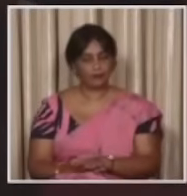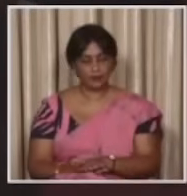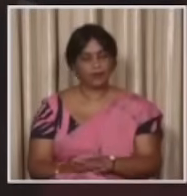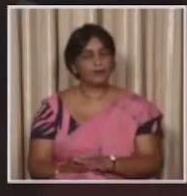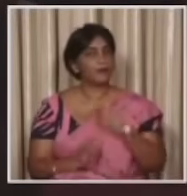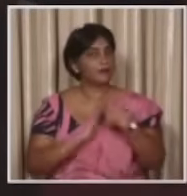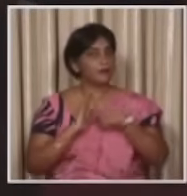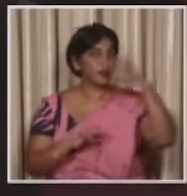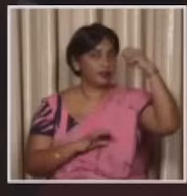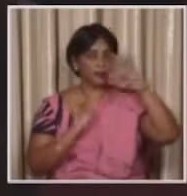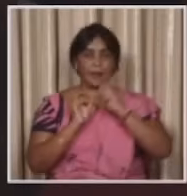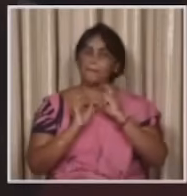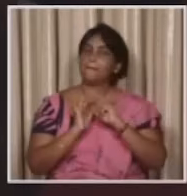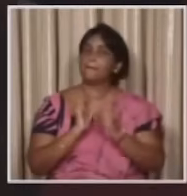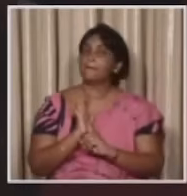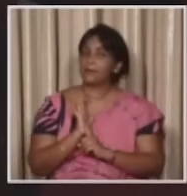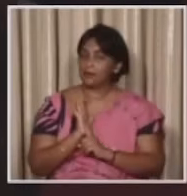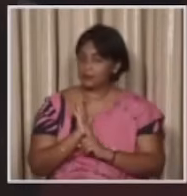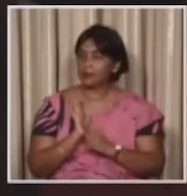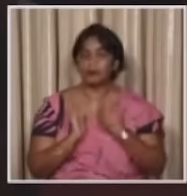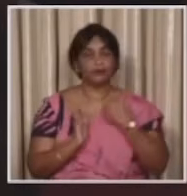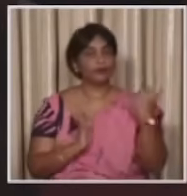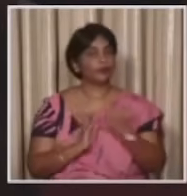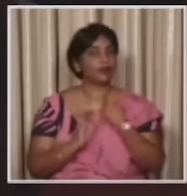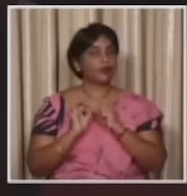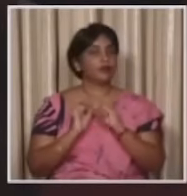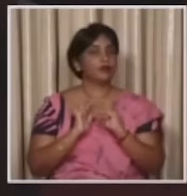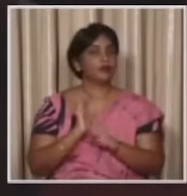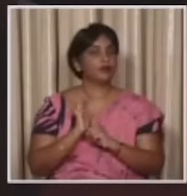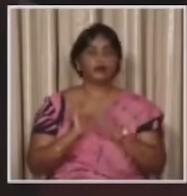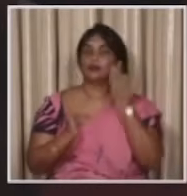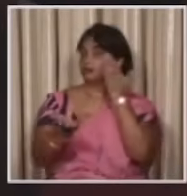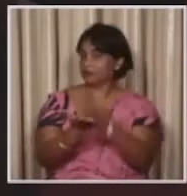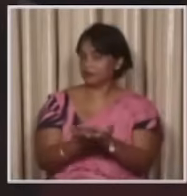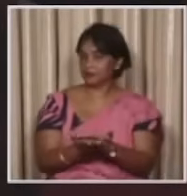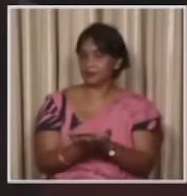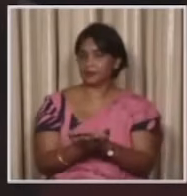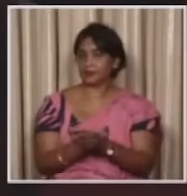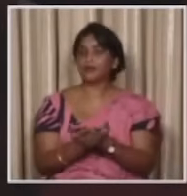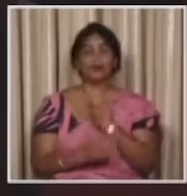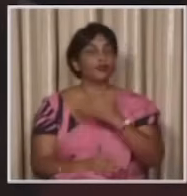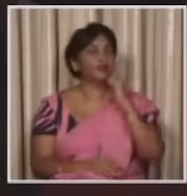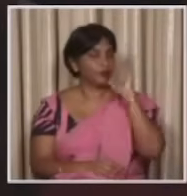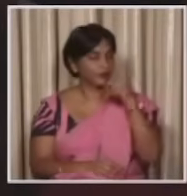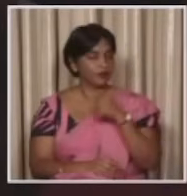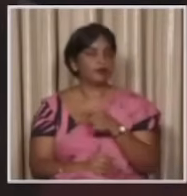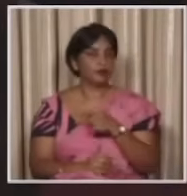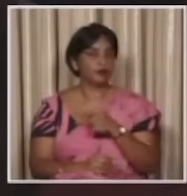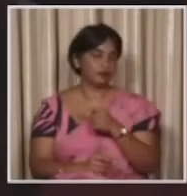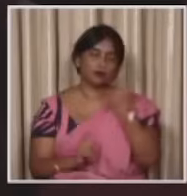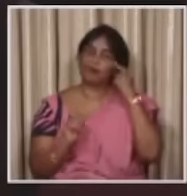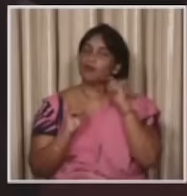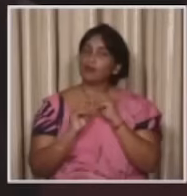ශ්‍රී ලංකා විදුලි බල පනත අපි අලුත් පනතක් ලෙස ඉදිරිපත් කිරීමේදී විශේෂයෙන්ම මේ